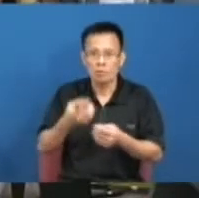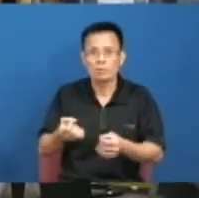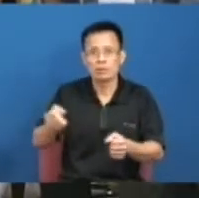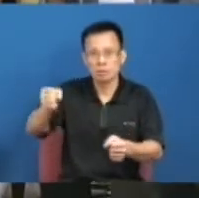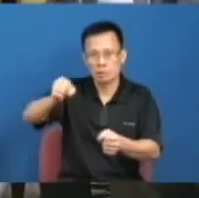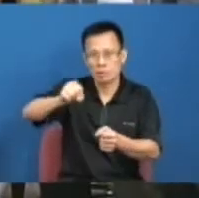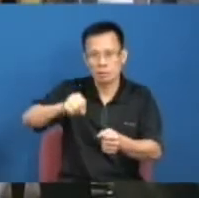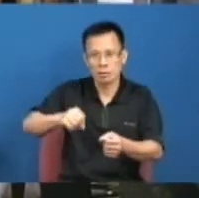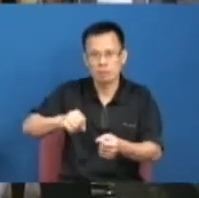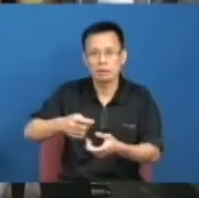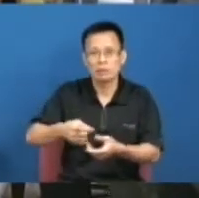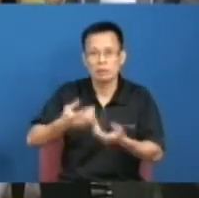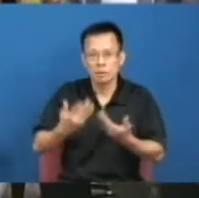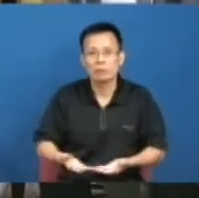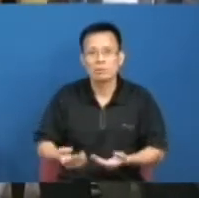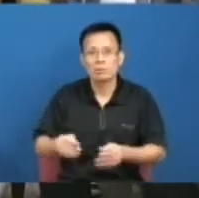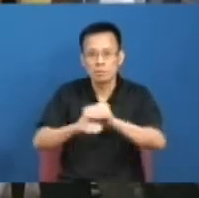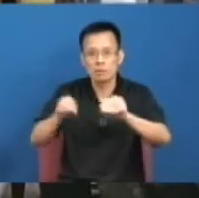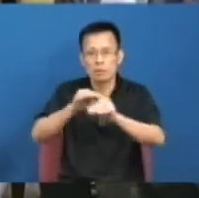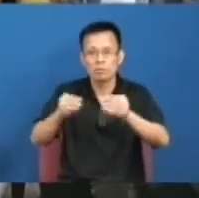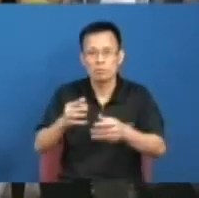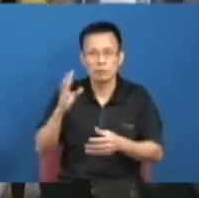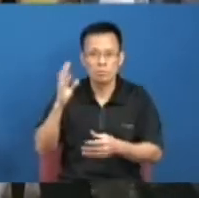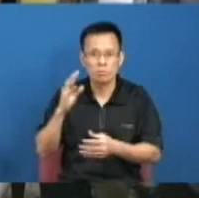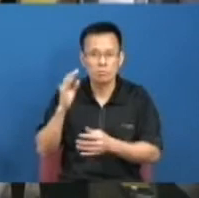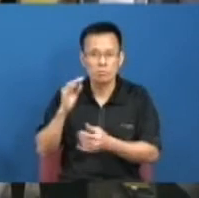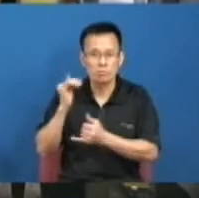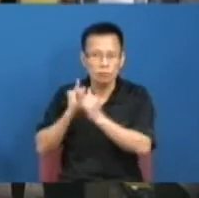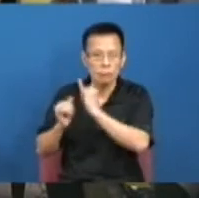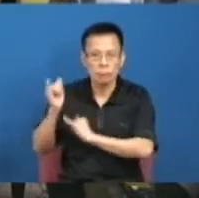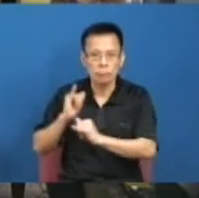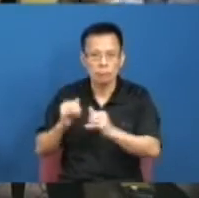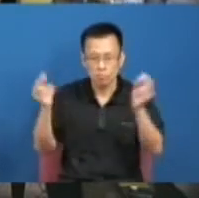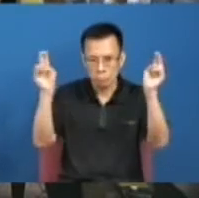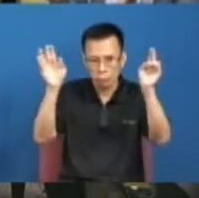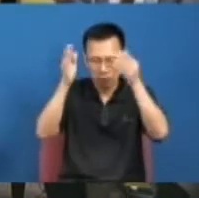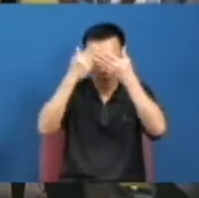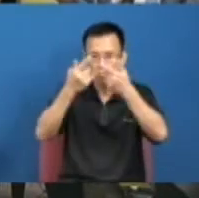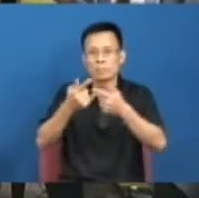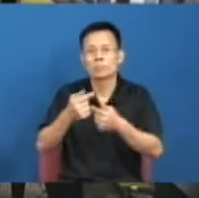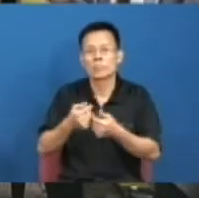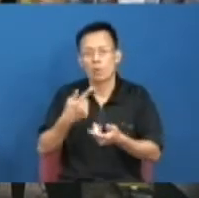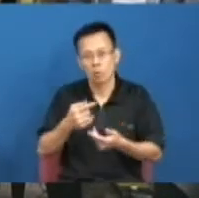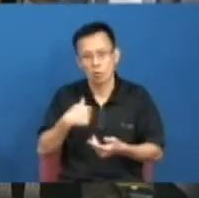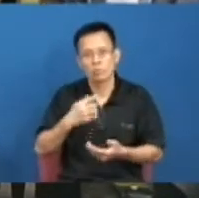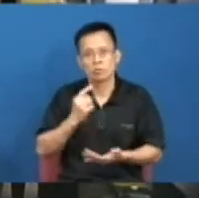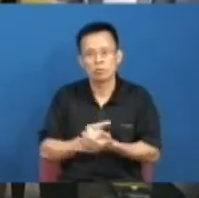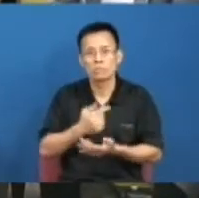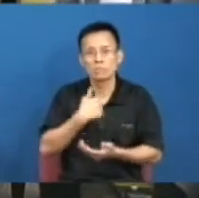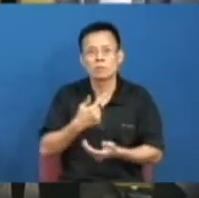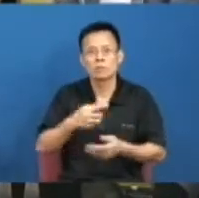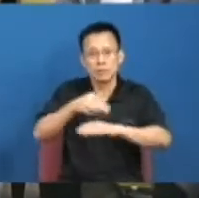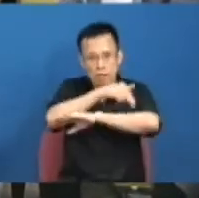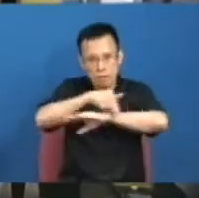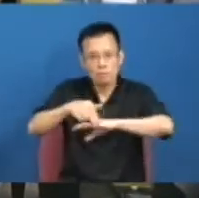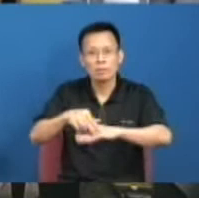反而用翻啲傳統咧，保守啲嘅嘢咧，反而咧，我又覺得，不過咧，我在乎翻個設計嘅啫，無即可以搞得掂啦。